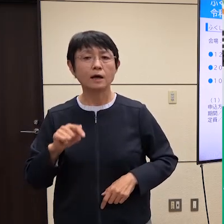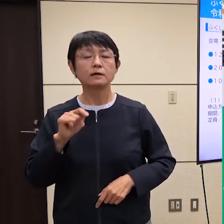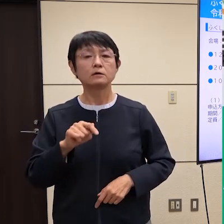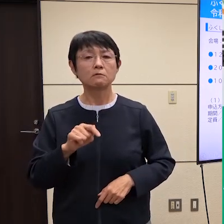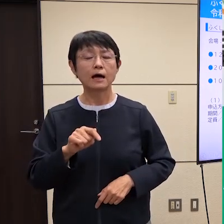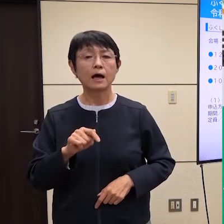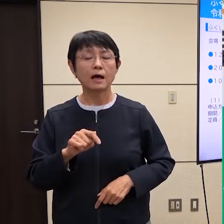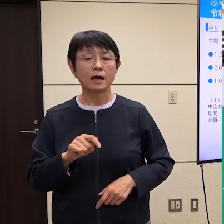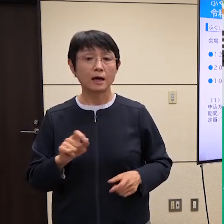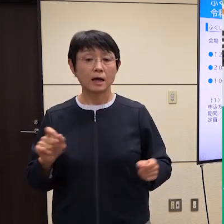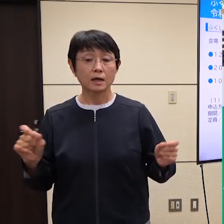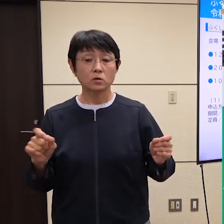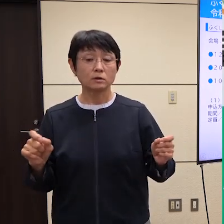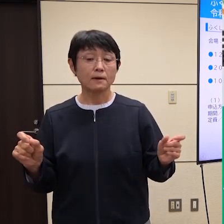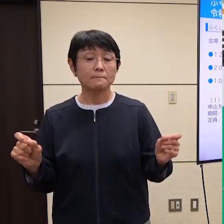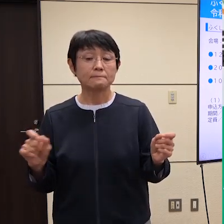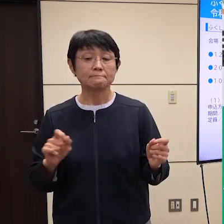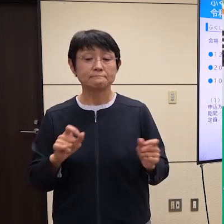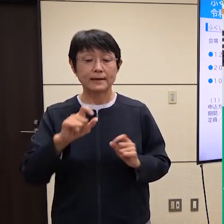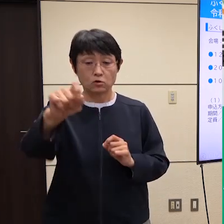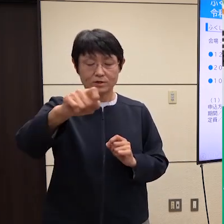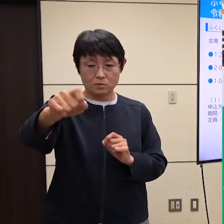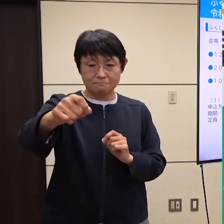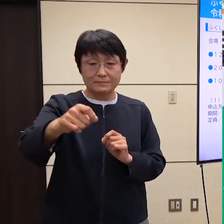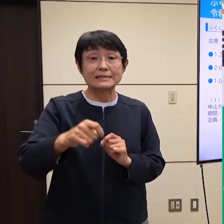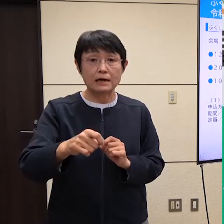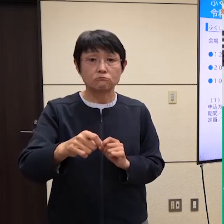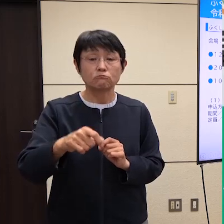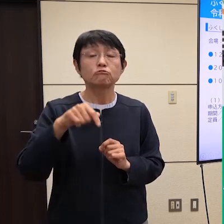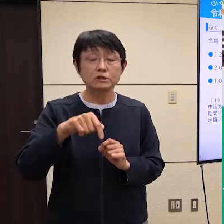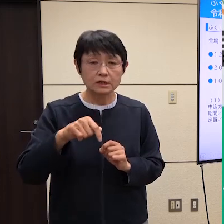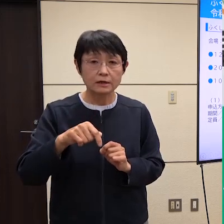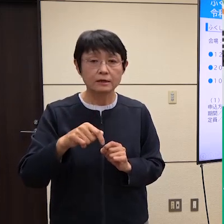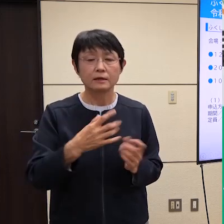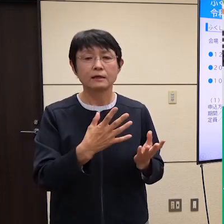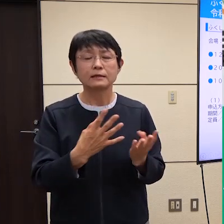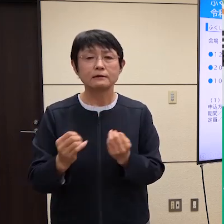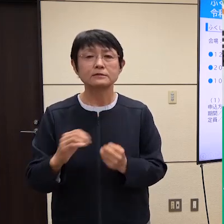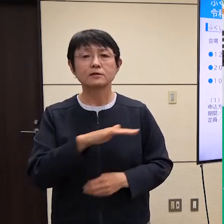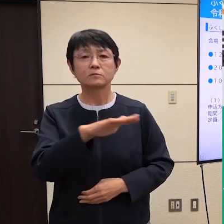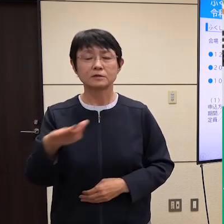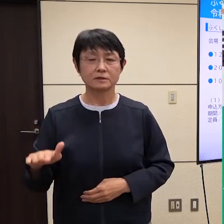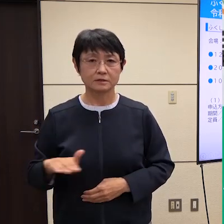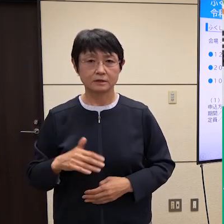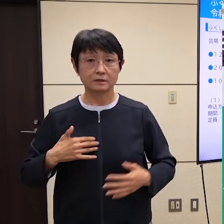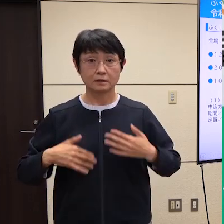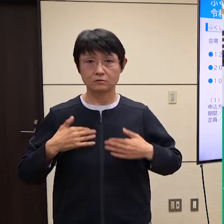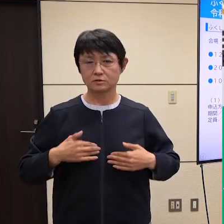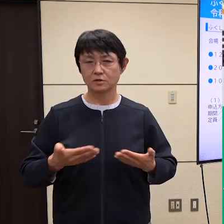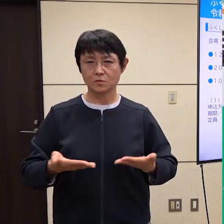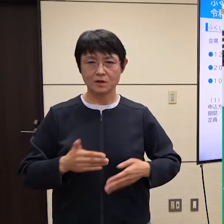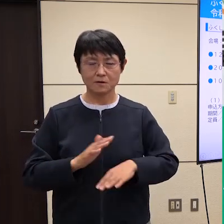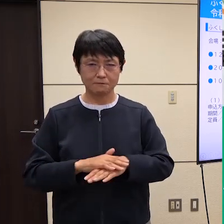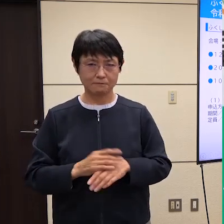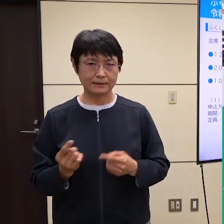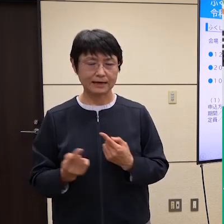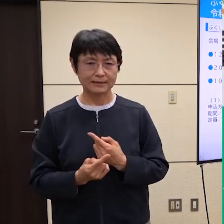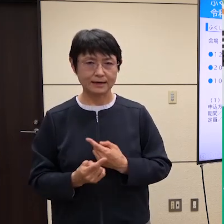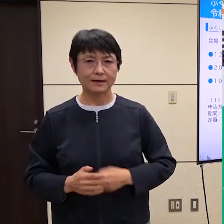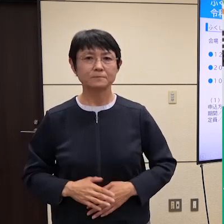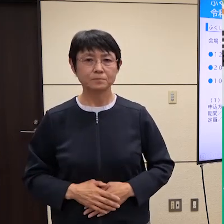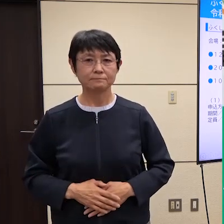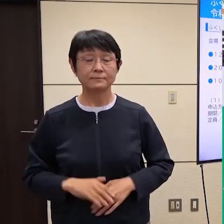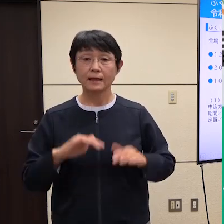ちょっと距離を短くしてより多くの皆さんに、楽しんでいただこうというふうに考えております。全体とし